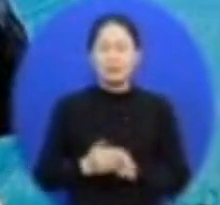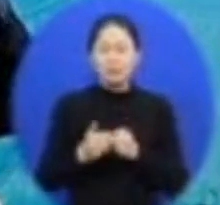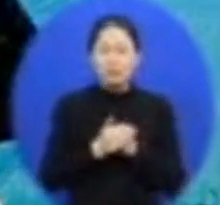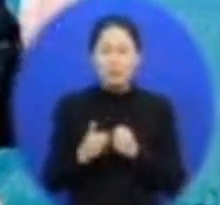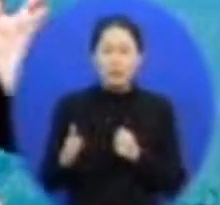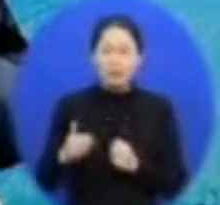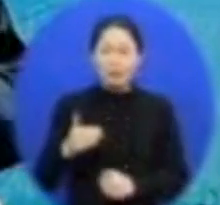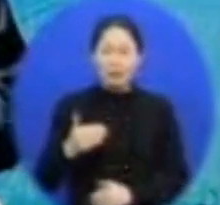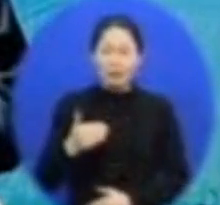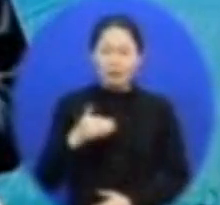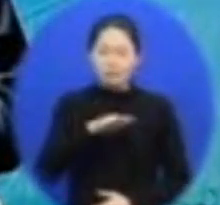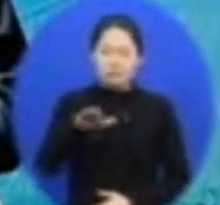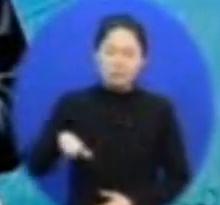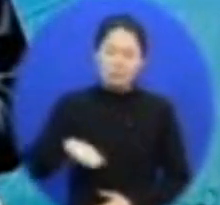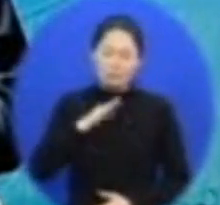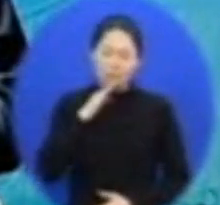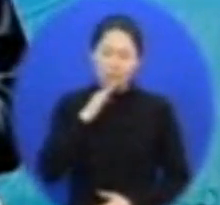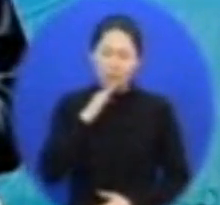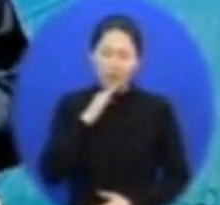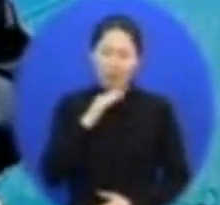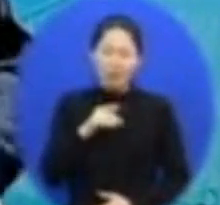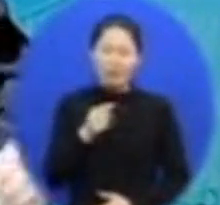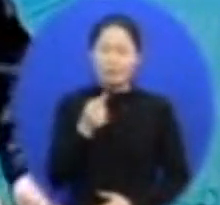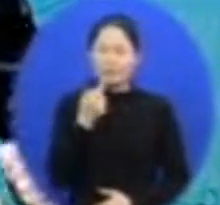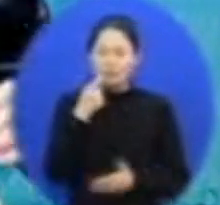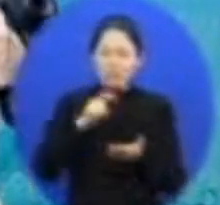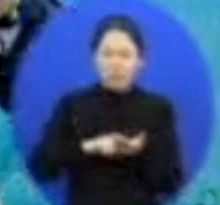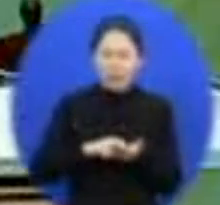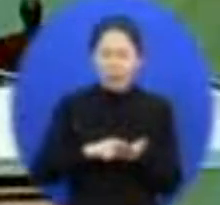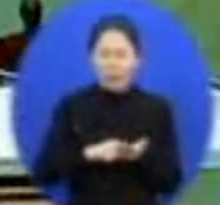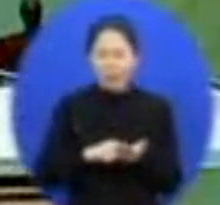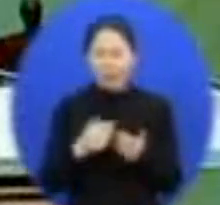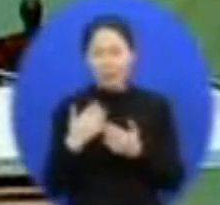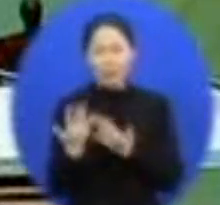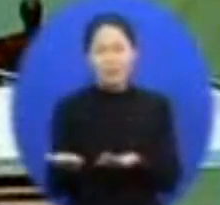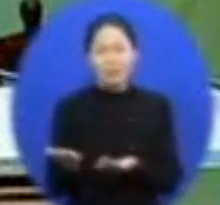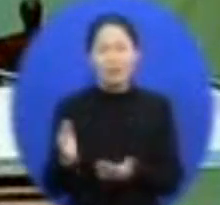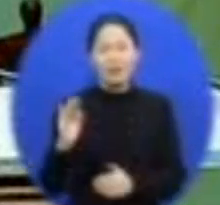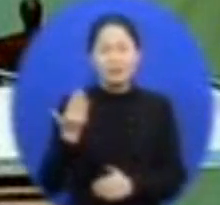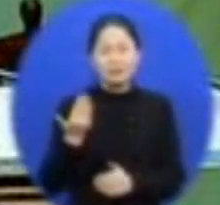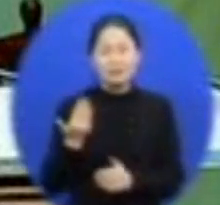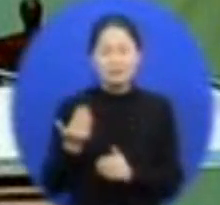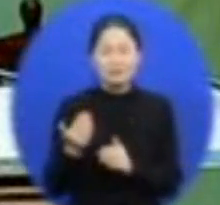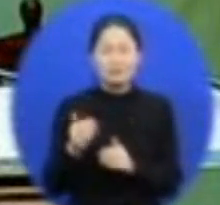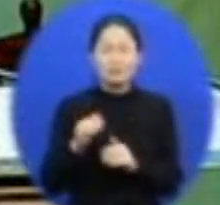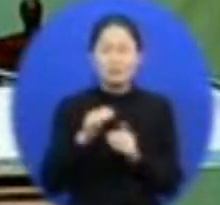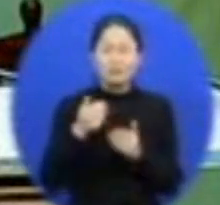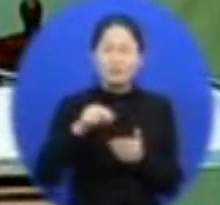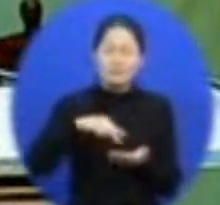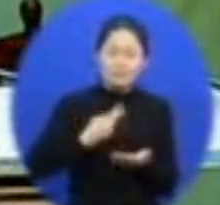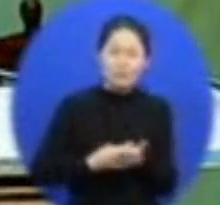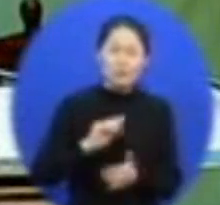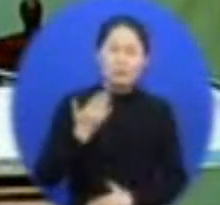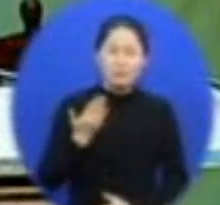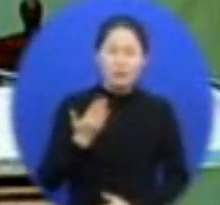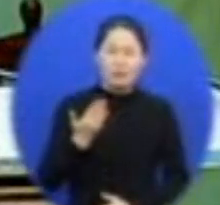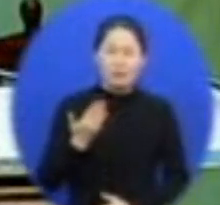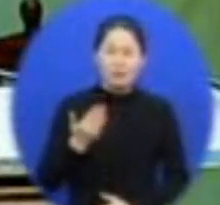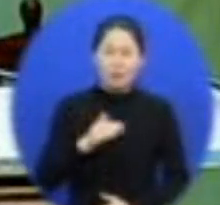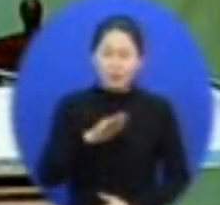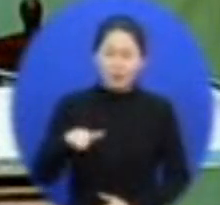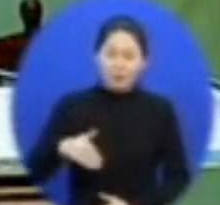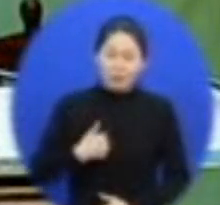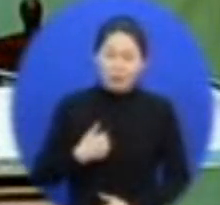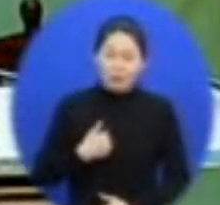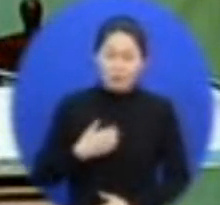맥없이 무너지게 되요 내가 죽었다고 사람들한테 고백하고 나면 사람들이 어쩌면 그렇게 내가